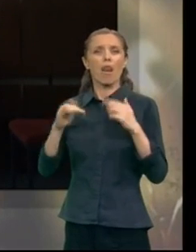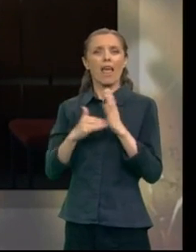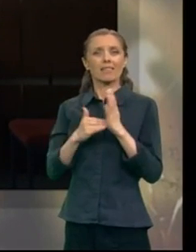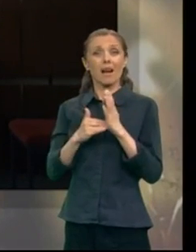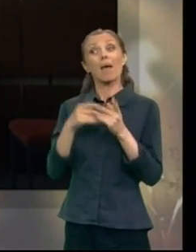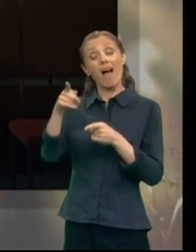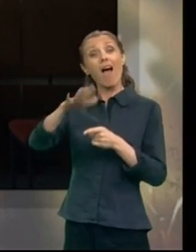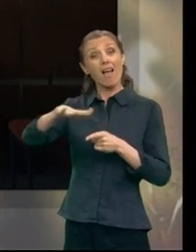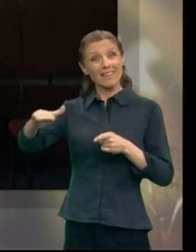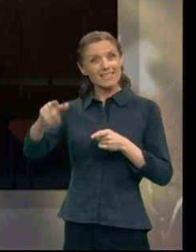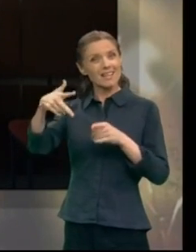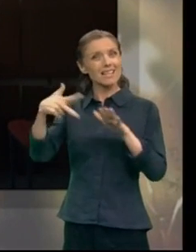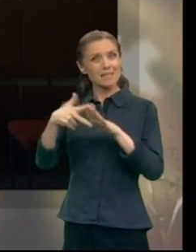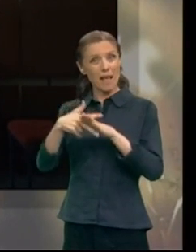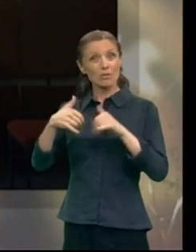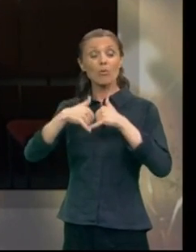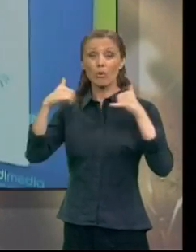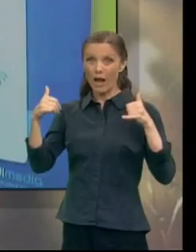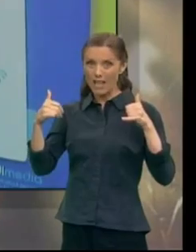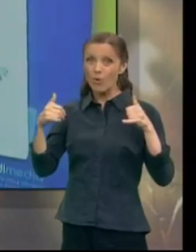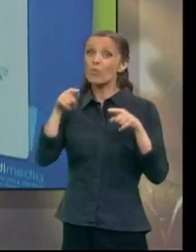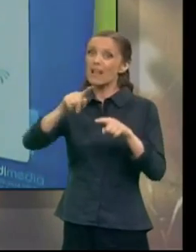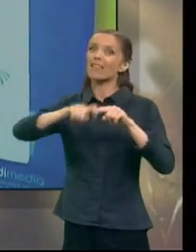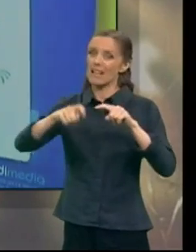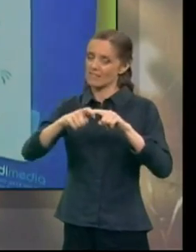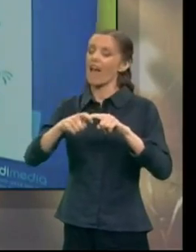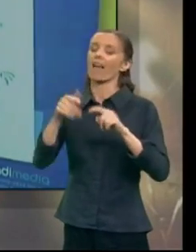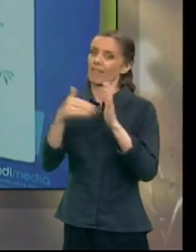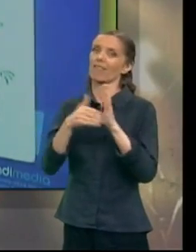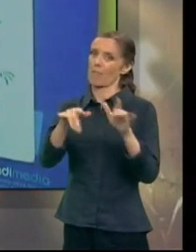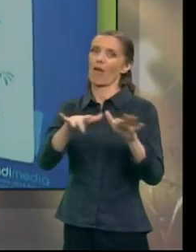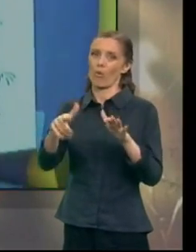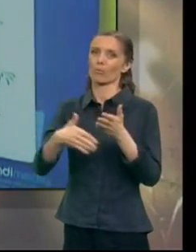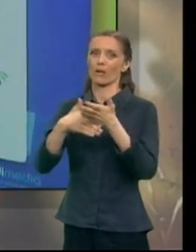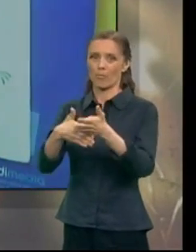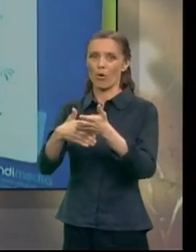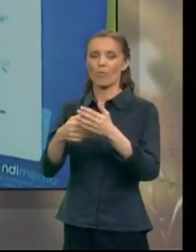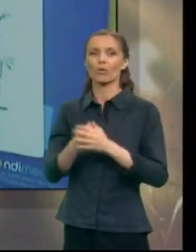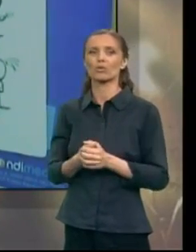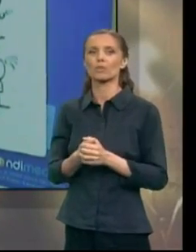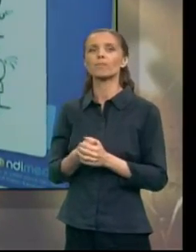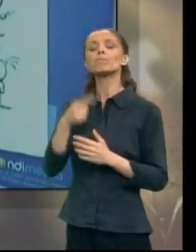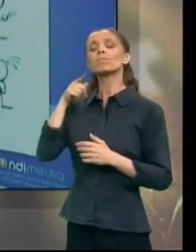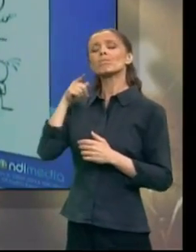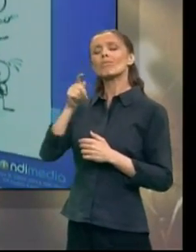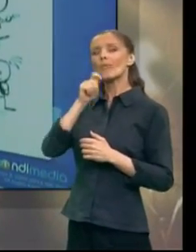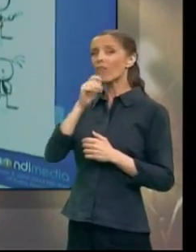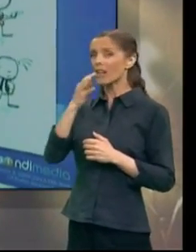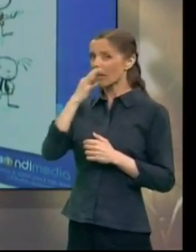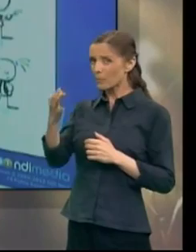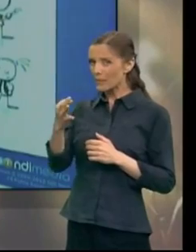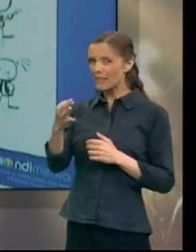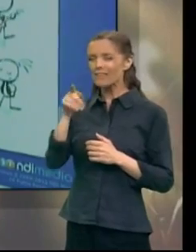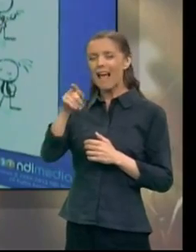kada su deca sa smetnjama u razvoju u pitanju, nastupaju. Vi ste sa učenicima srednje škole